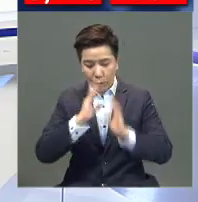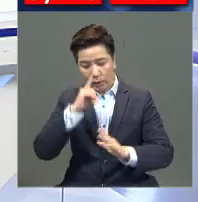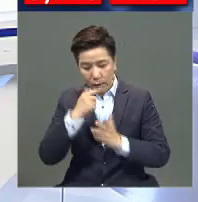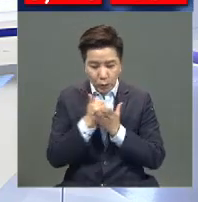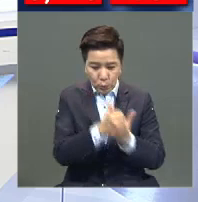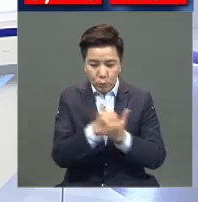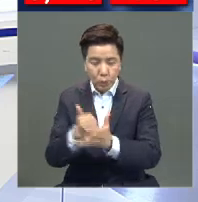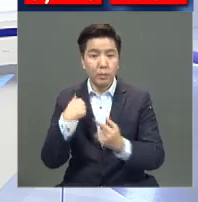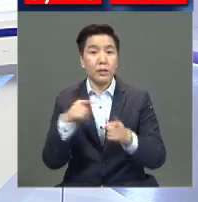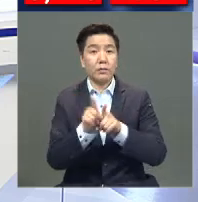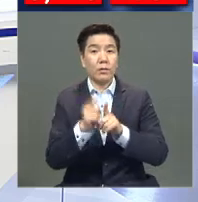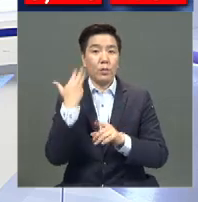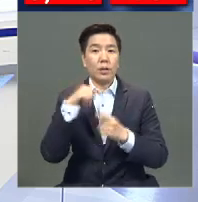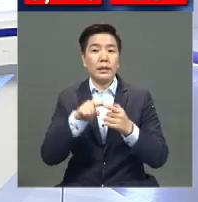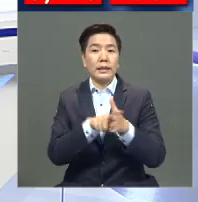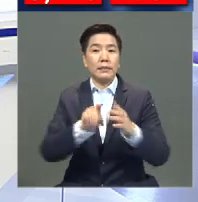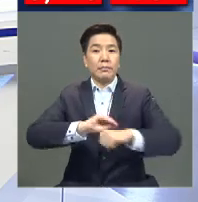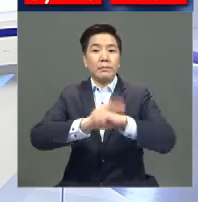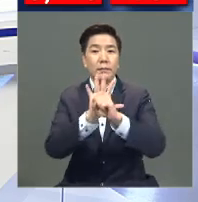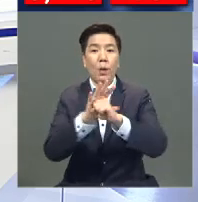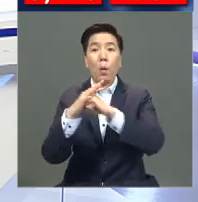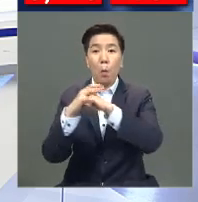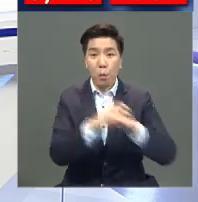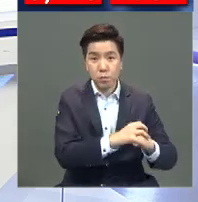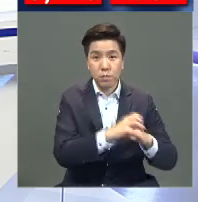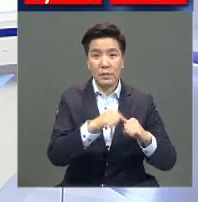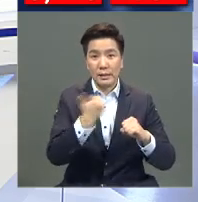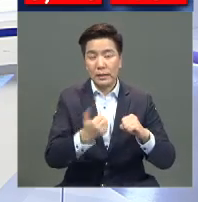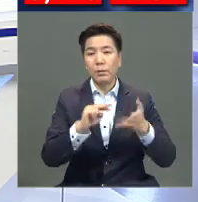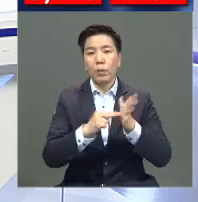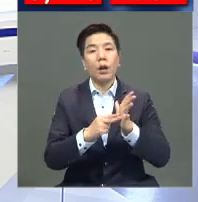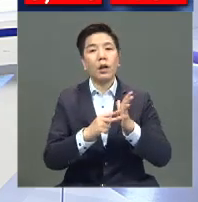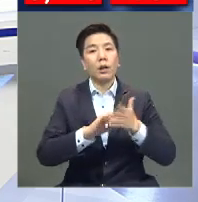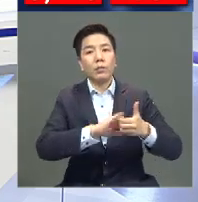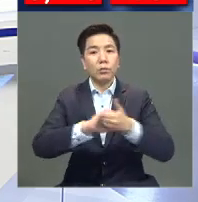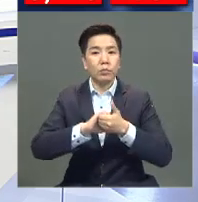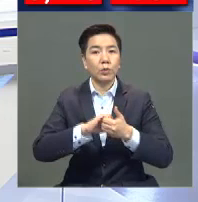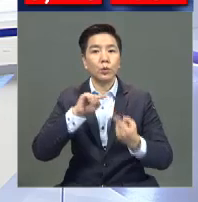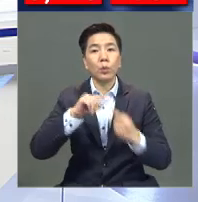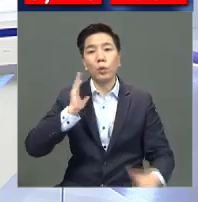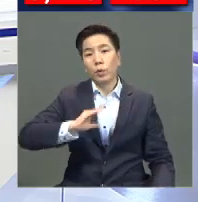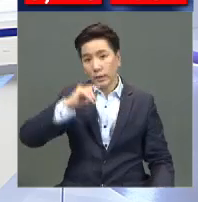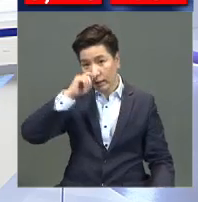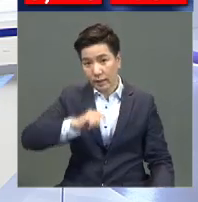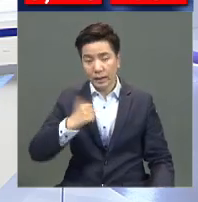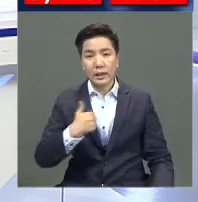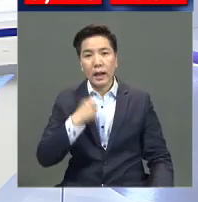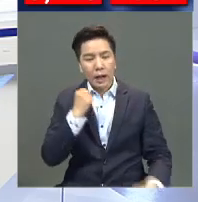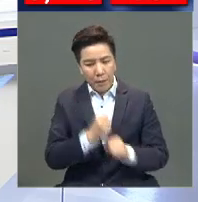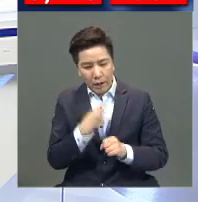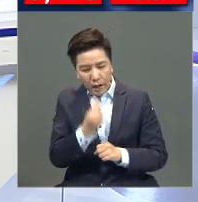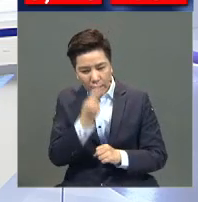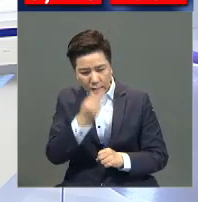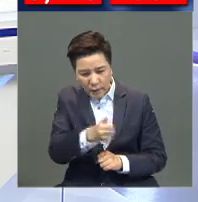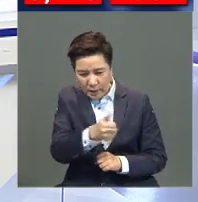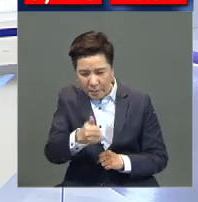คือทุกวันนี้เนี่ยไอ้อย่างการควบคุมโควิด19มันมาถึงจุดนี้ได้ก็เป็นความร่วมมือของคนไทย ใช่ทำยังไงให้เห็นความดี